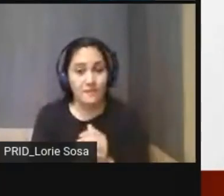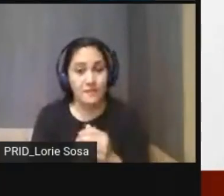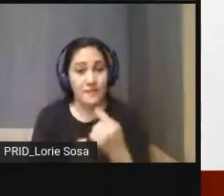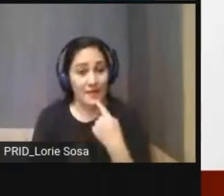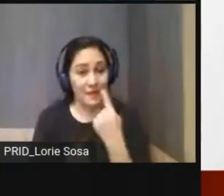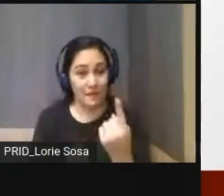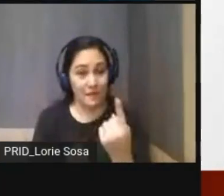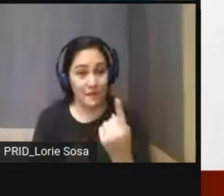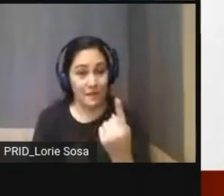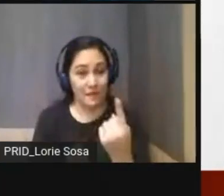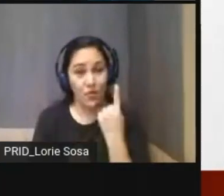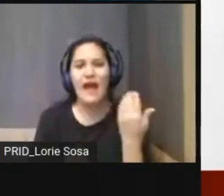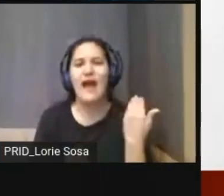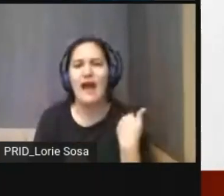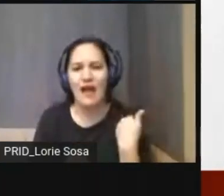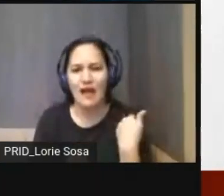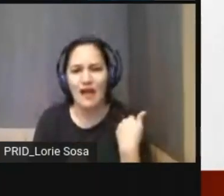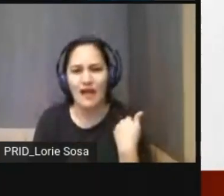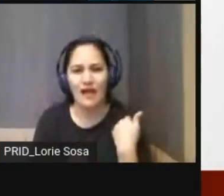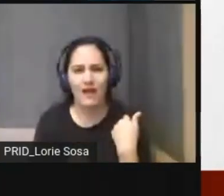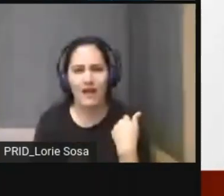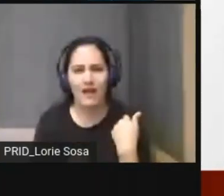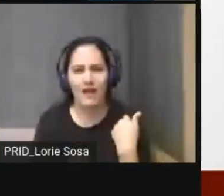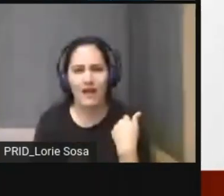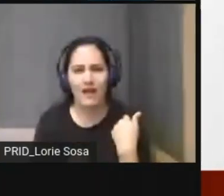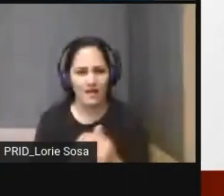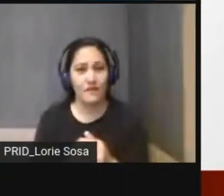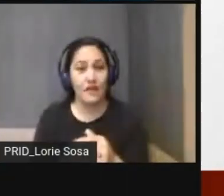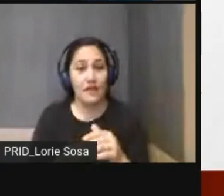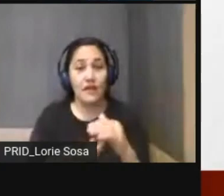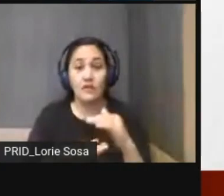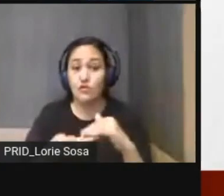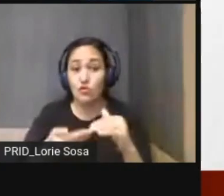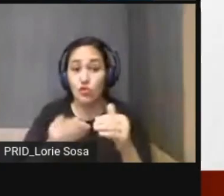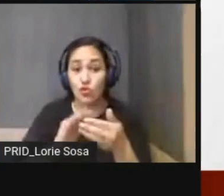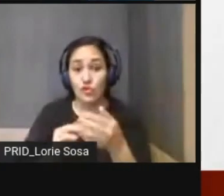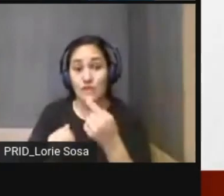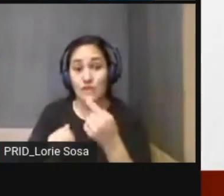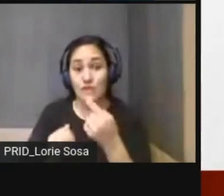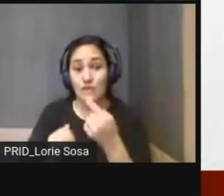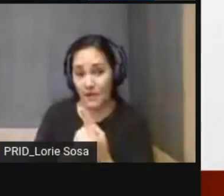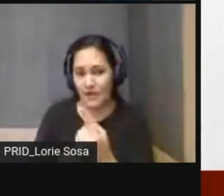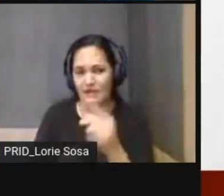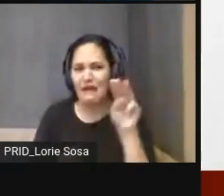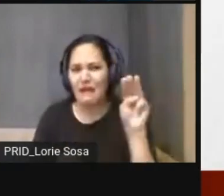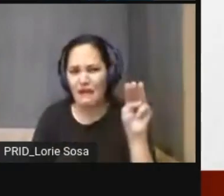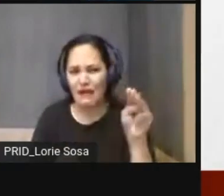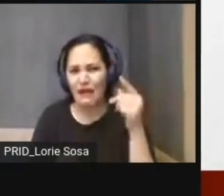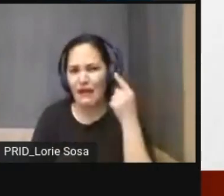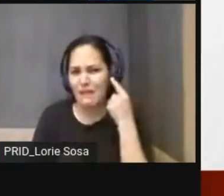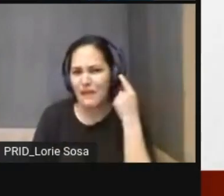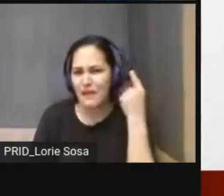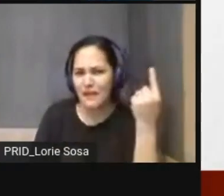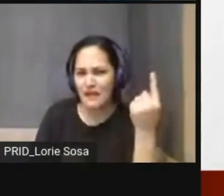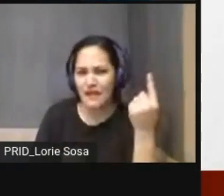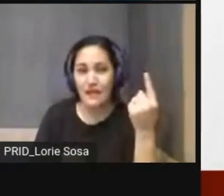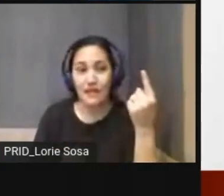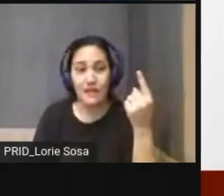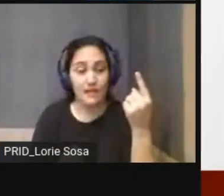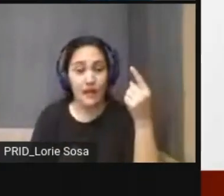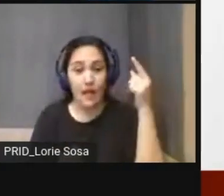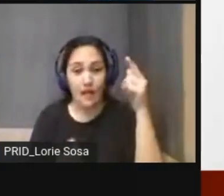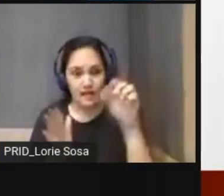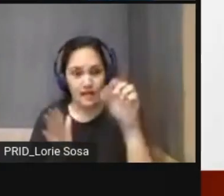have very wonderful stories to tell na kailangan marinig ng government, for example, para at